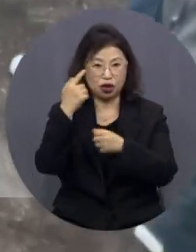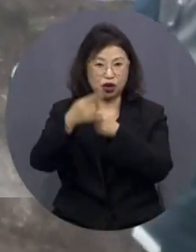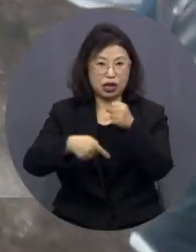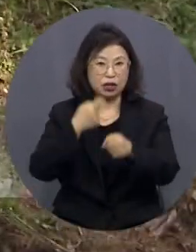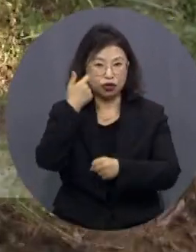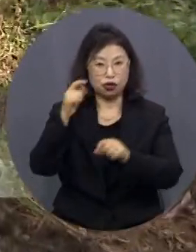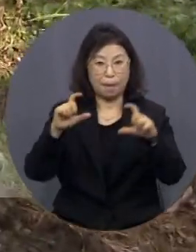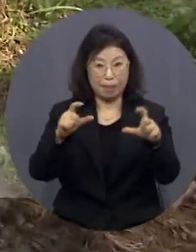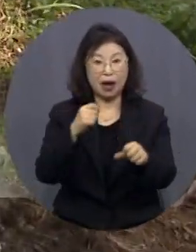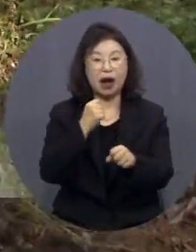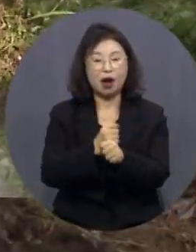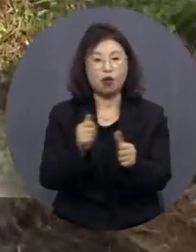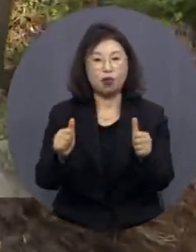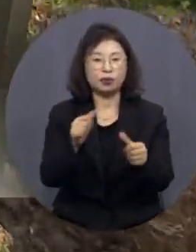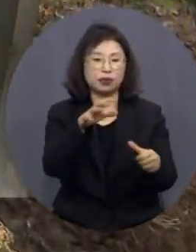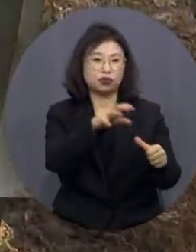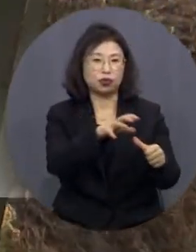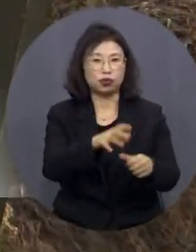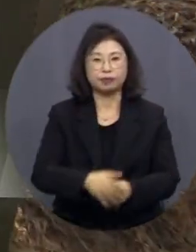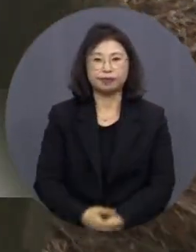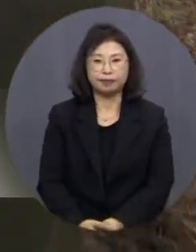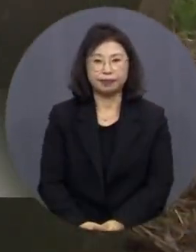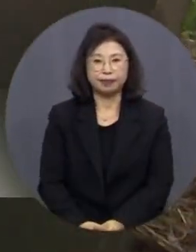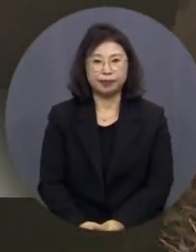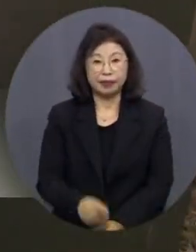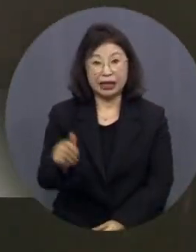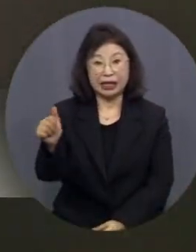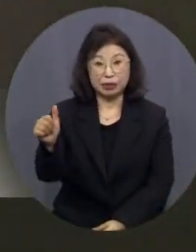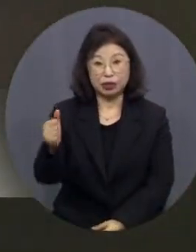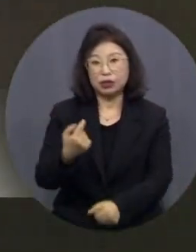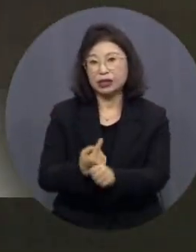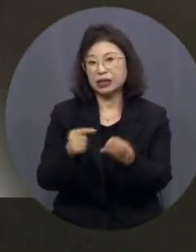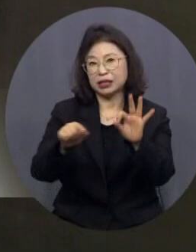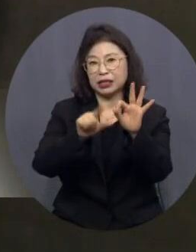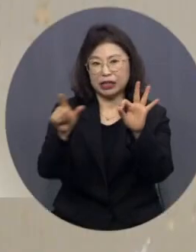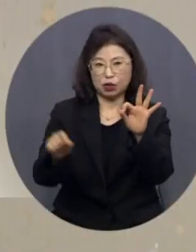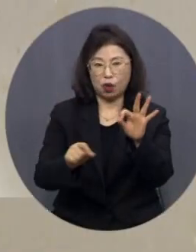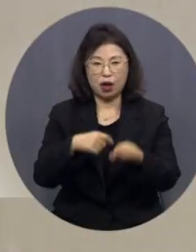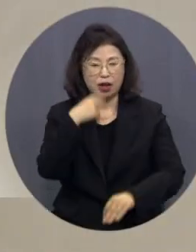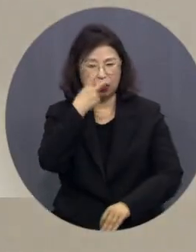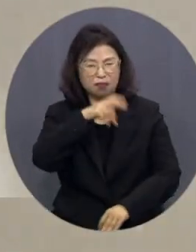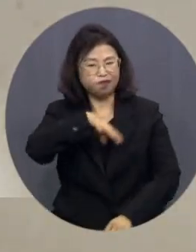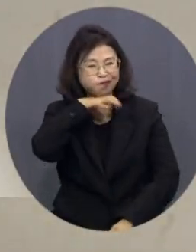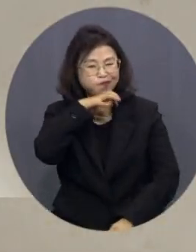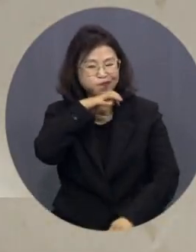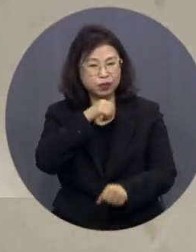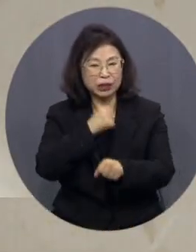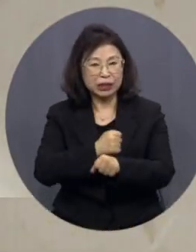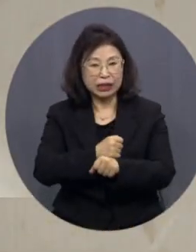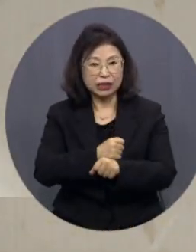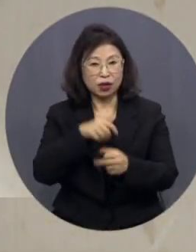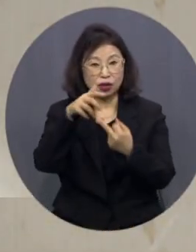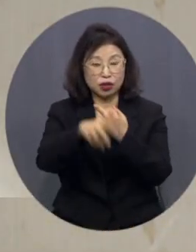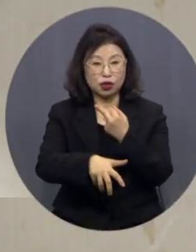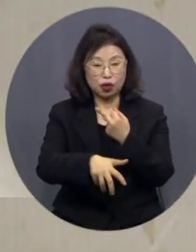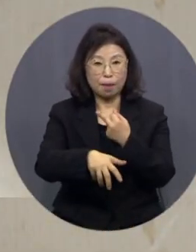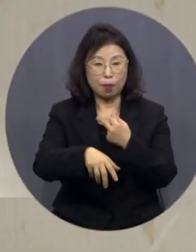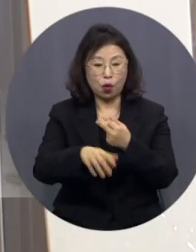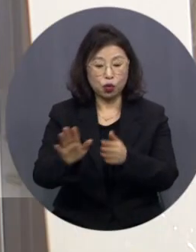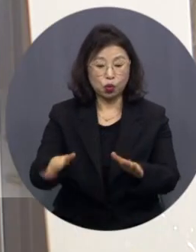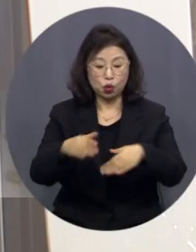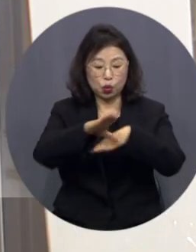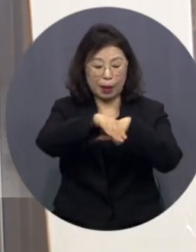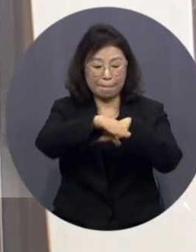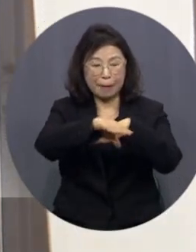6개월을 선고하고 법정 구속했습니다이 남성은 지난해 10월 단속의 불만을 품고 서귀포시 중산간 도에